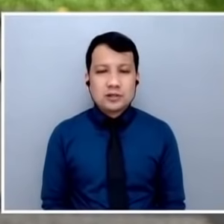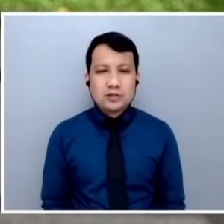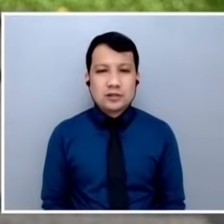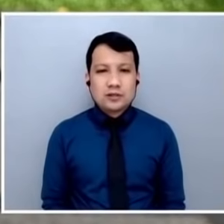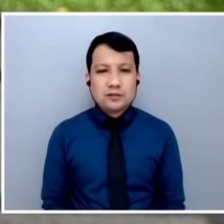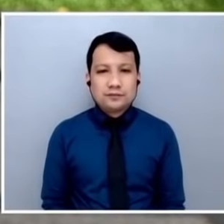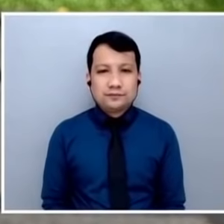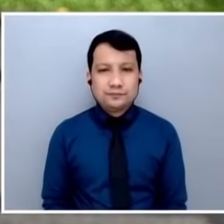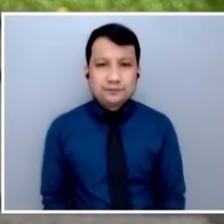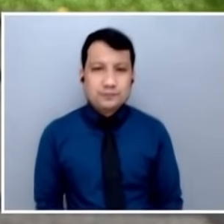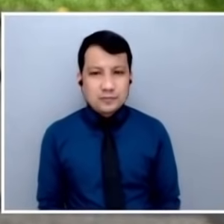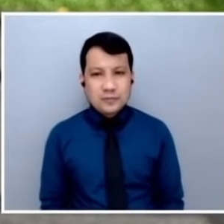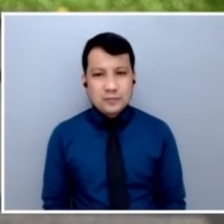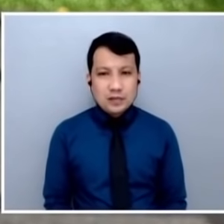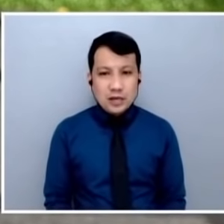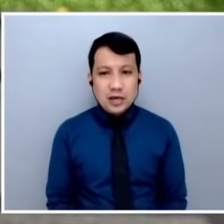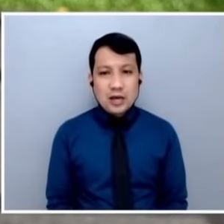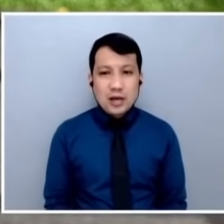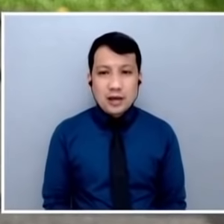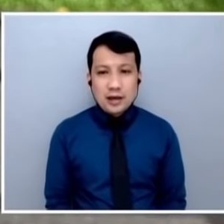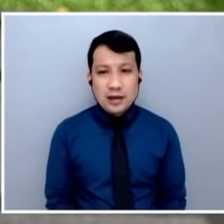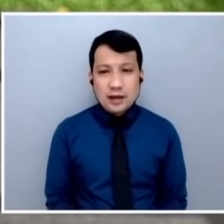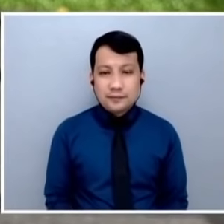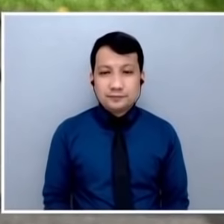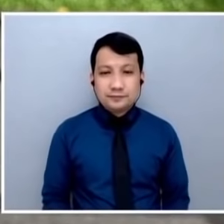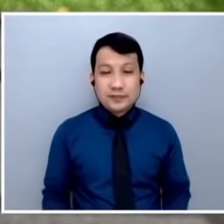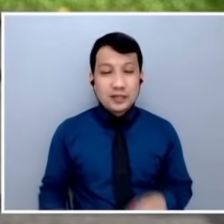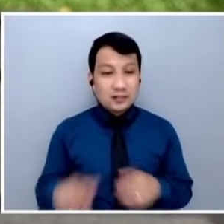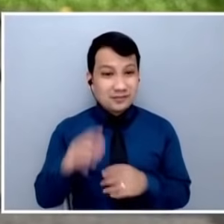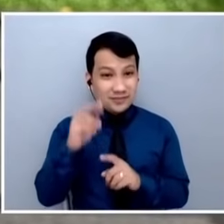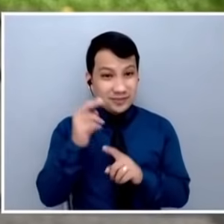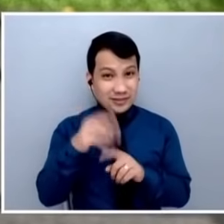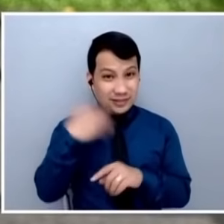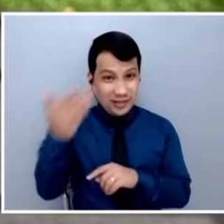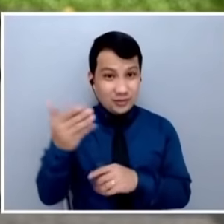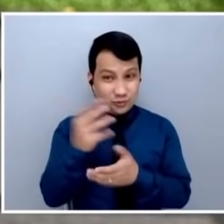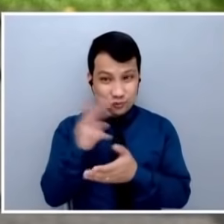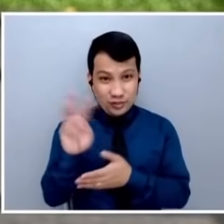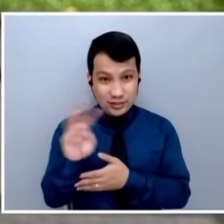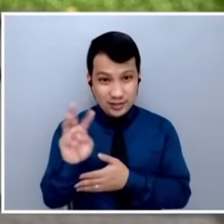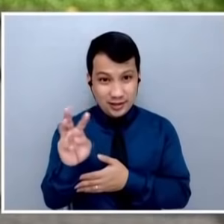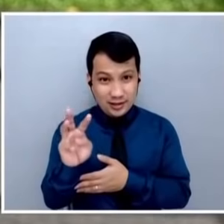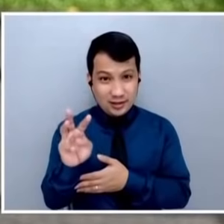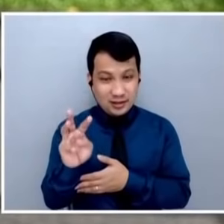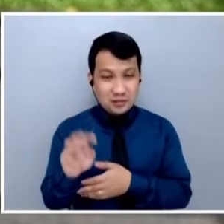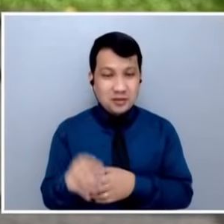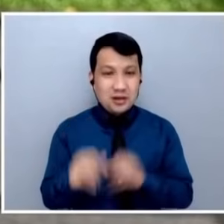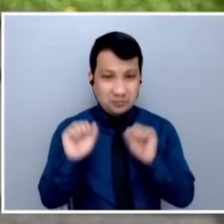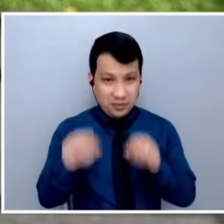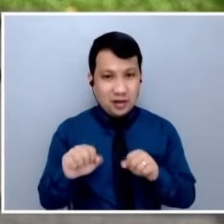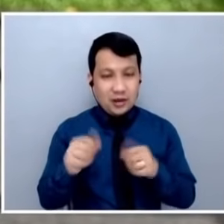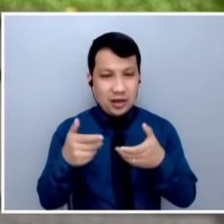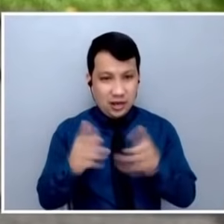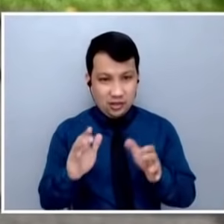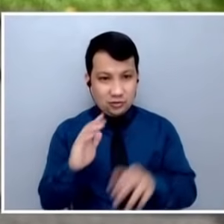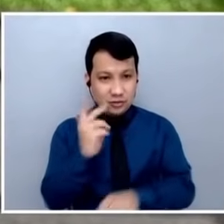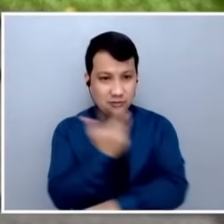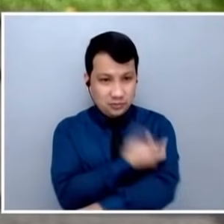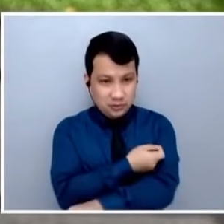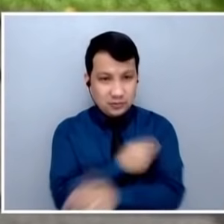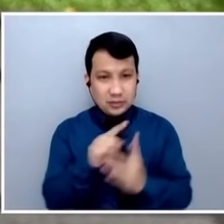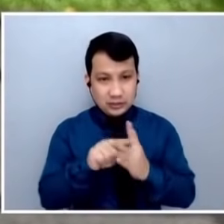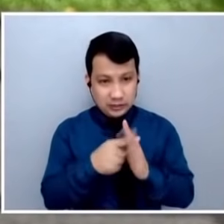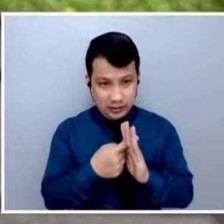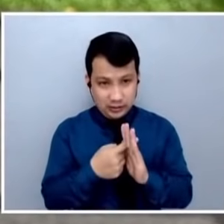Aarangkada na sa Miyerkules, November 3, ang pagbabakuna kontra COVID sa lahat ng batang edad 12 hanggang 17 sa